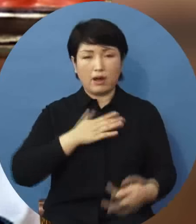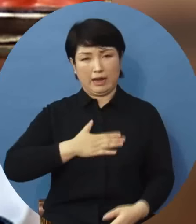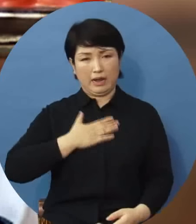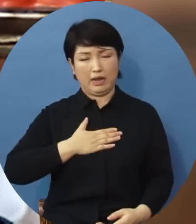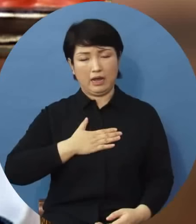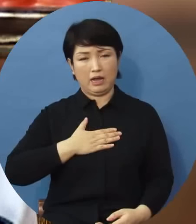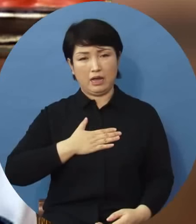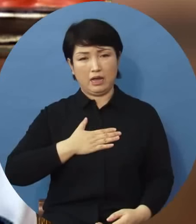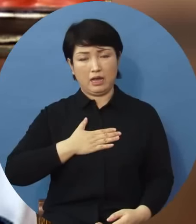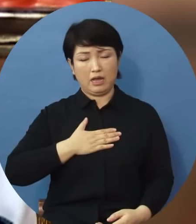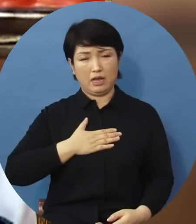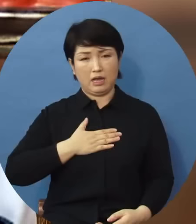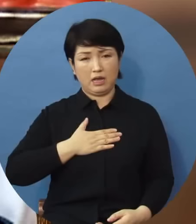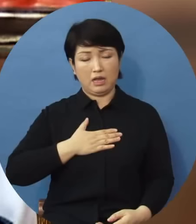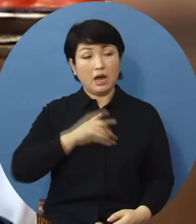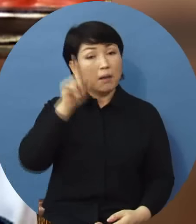알아차린다고 하더라도